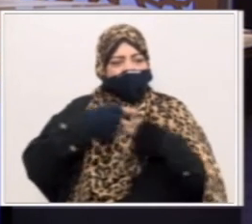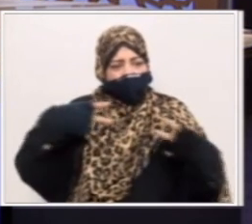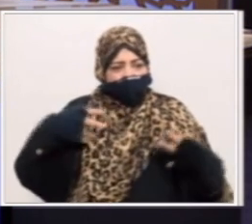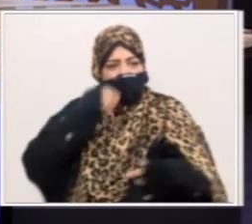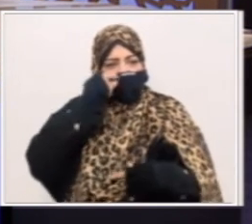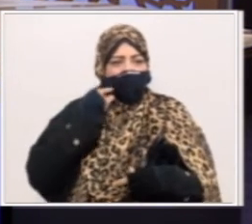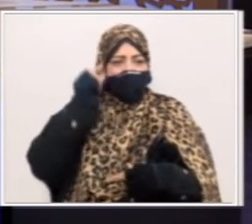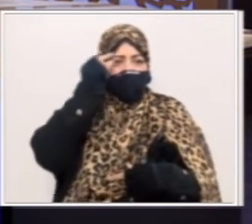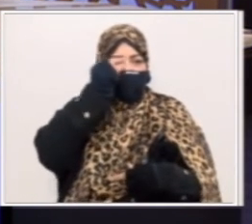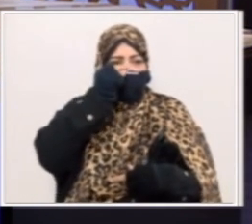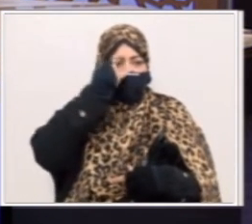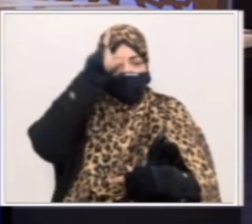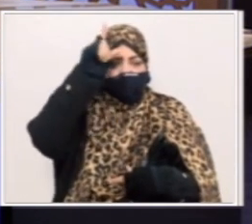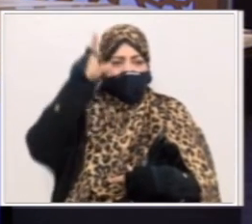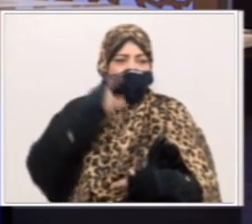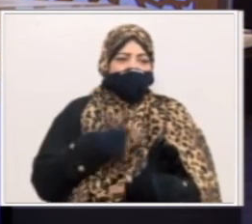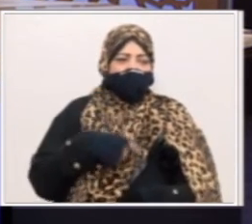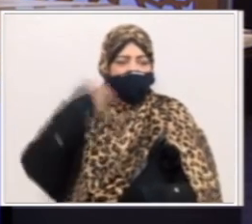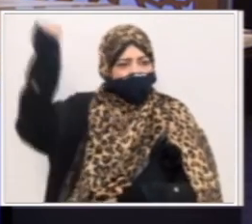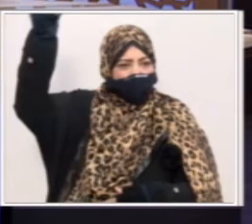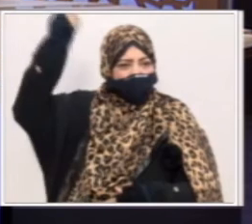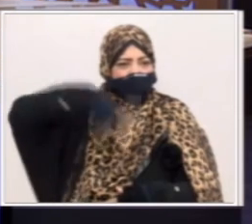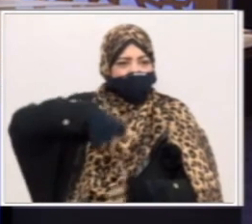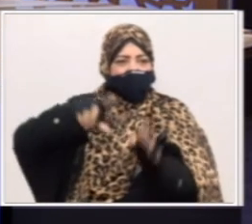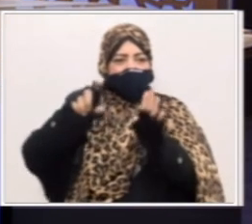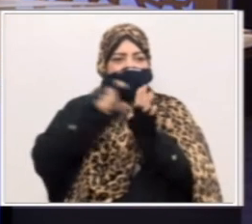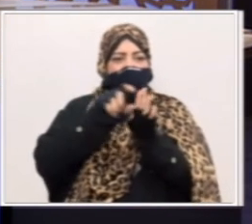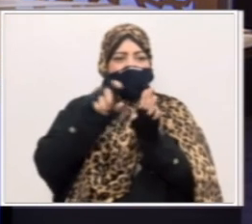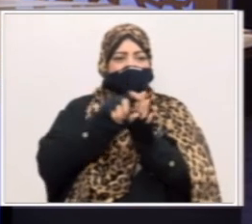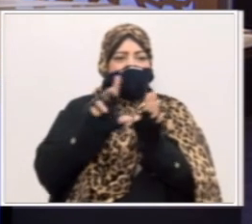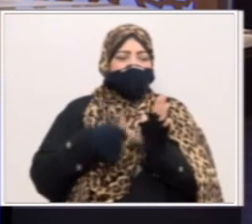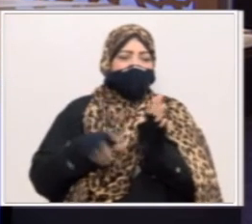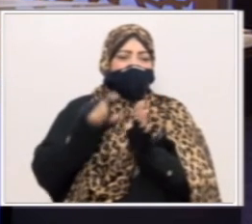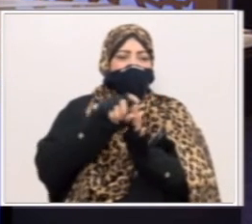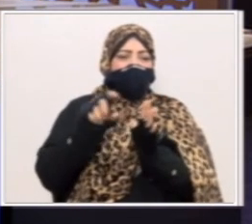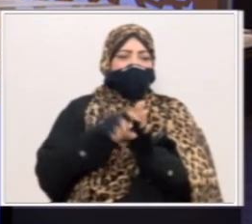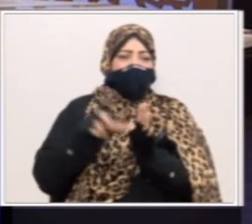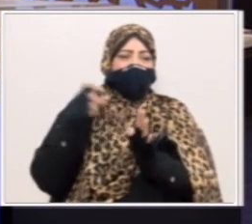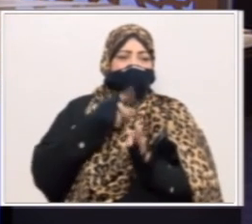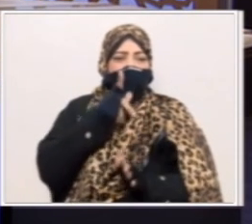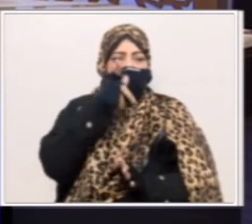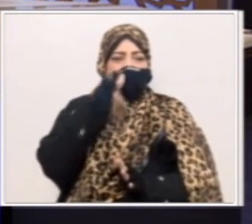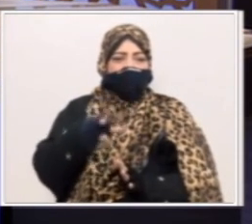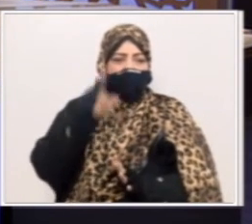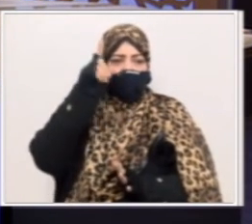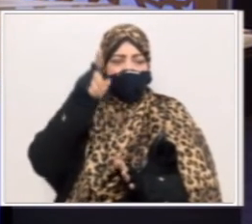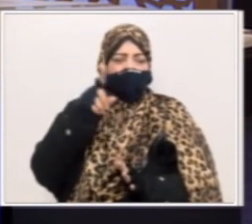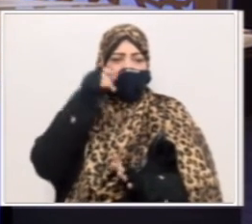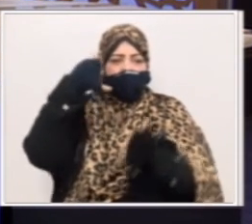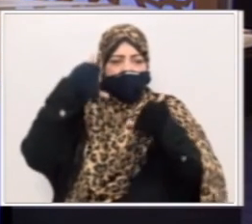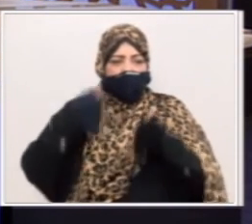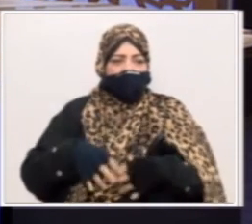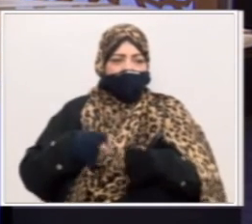الوداع نزل قول الله عز وجل اليوم أكملت لكم دينكم وأتممت عليكم نعمتي ورضيت لكم الإسلام